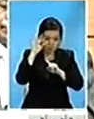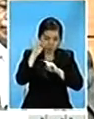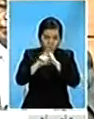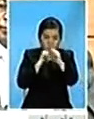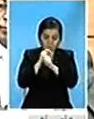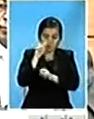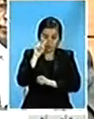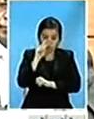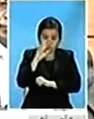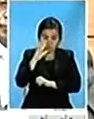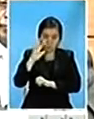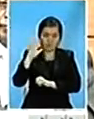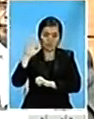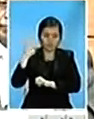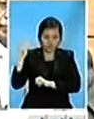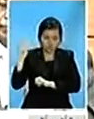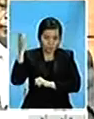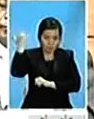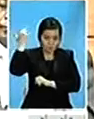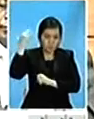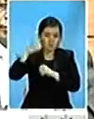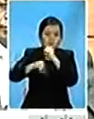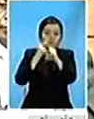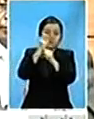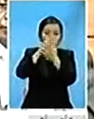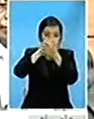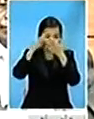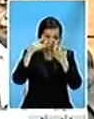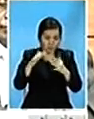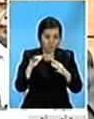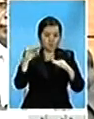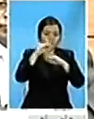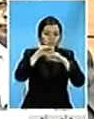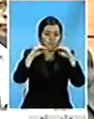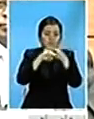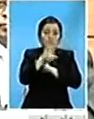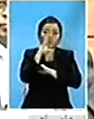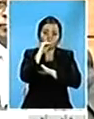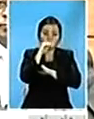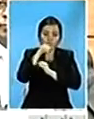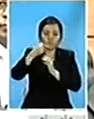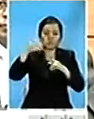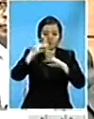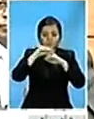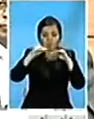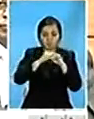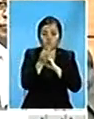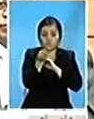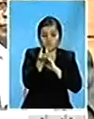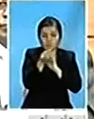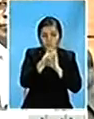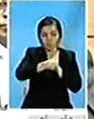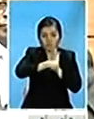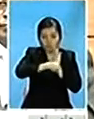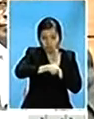2554ก็คือเกือบครบ1ปีพอดีนะครับท่านได้พูดไว้เกี่ยวกับโครงการจำนำข้าวนะครับโด